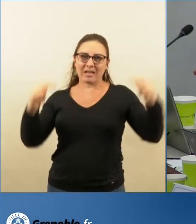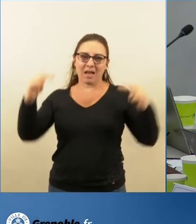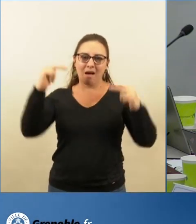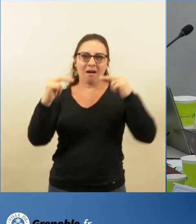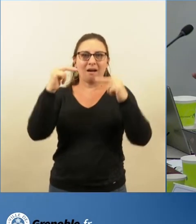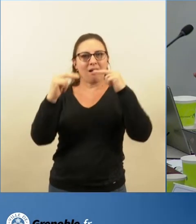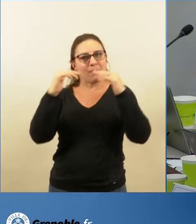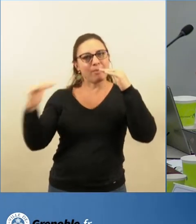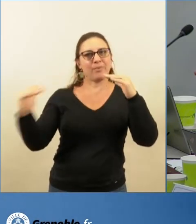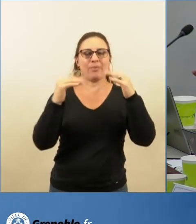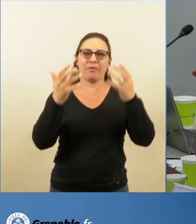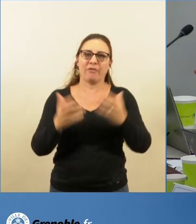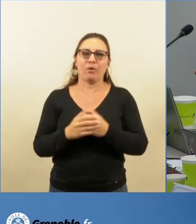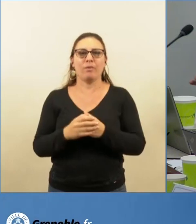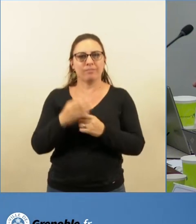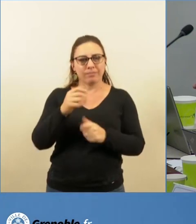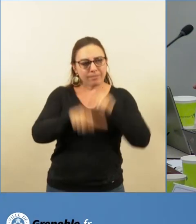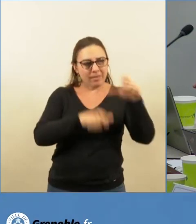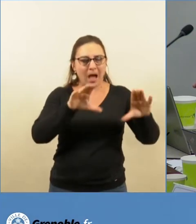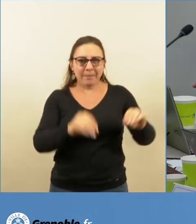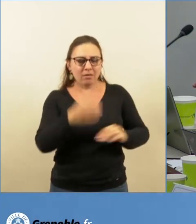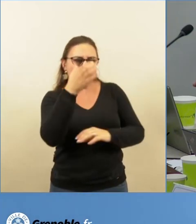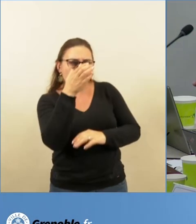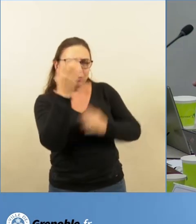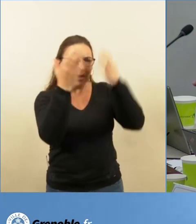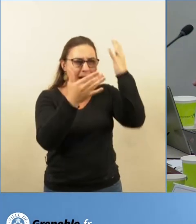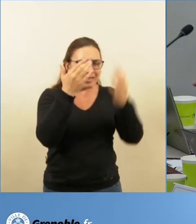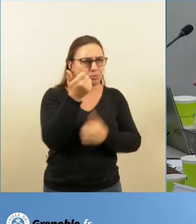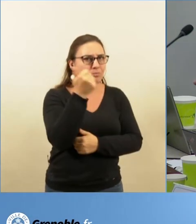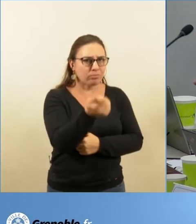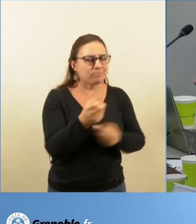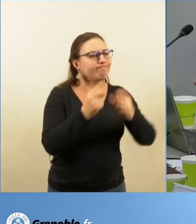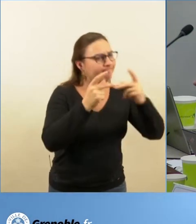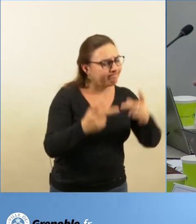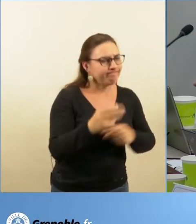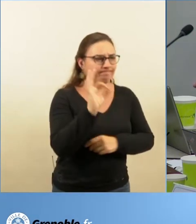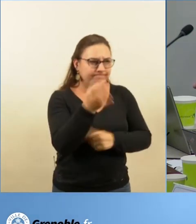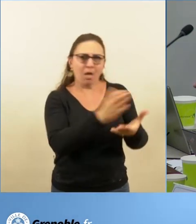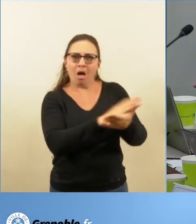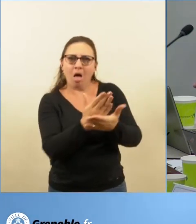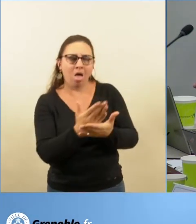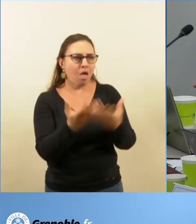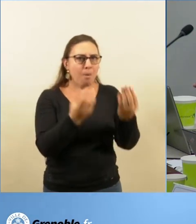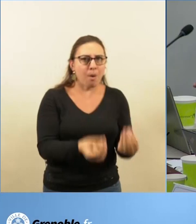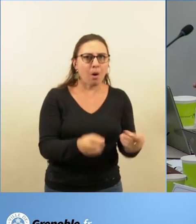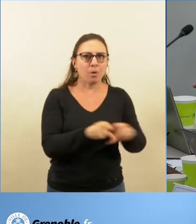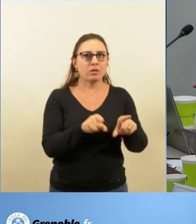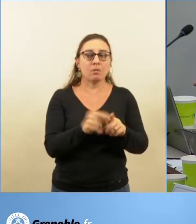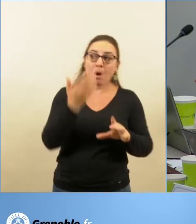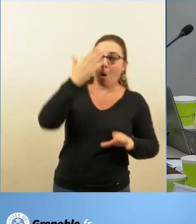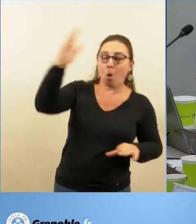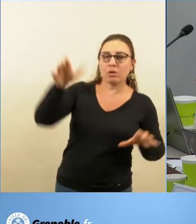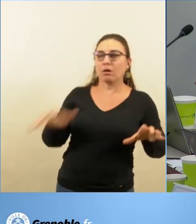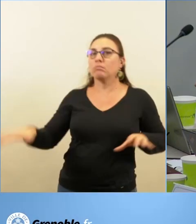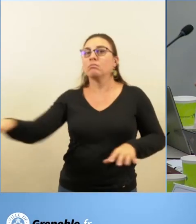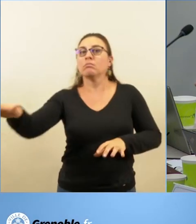habitantes et les habitants prendre en compte leur avis leur inquiétude leur doute et leur peur mais aussi entendre les territoires voisins qui ne vivent pas